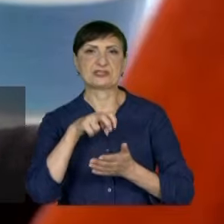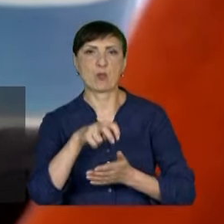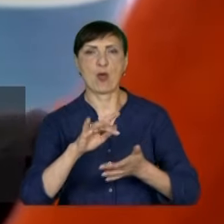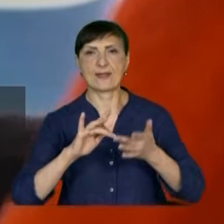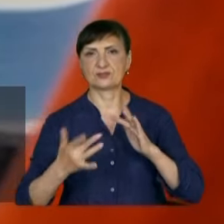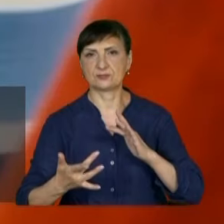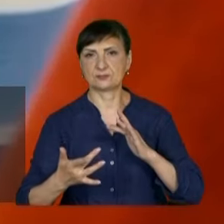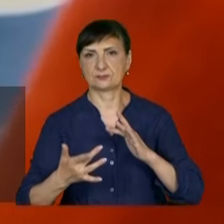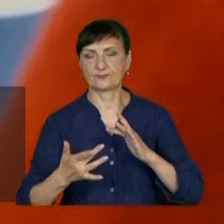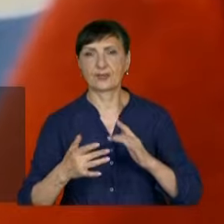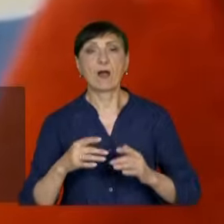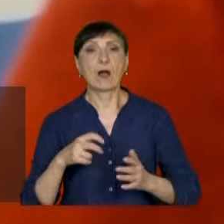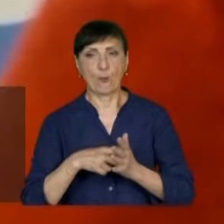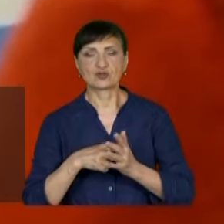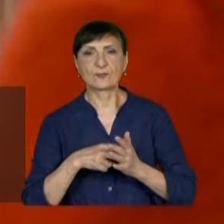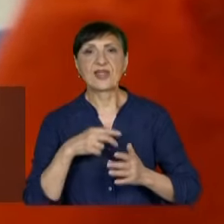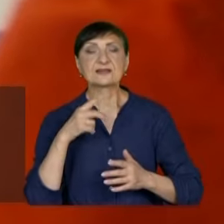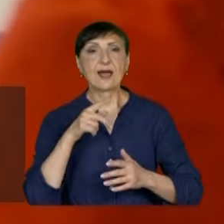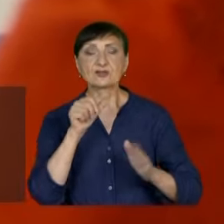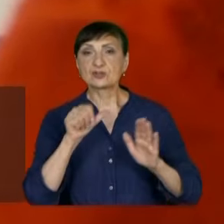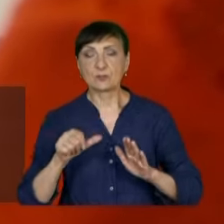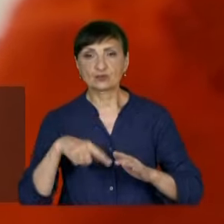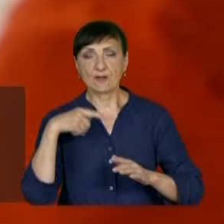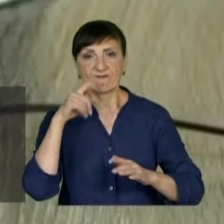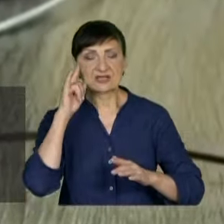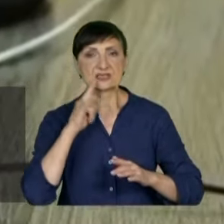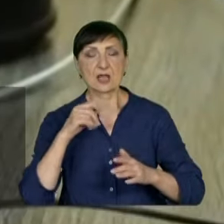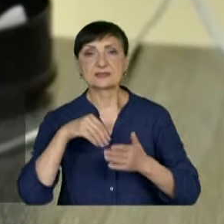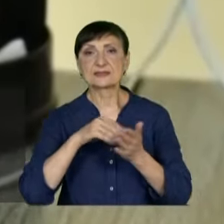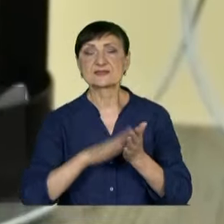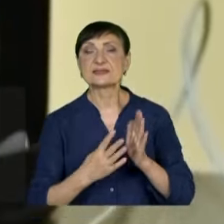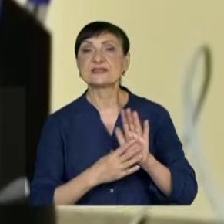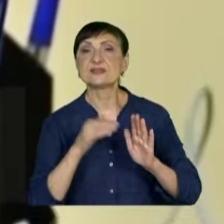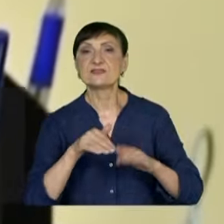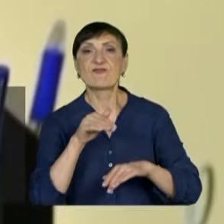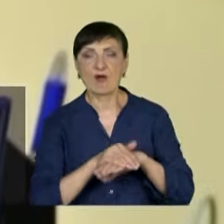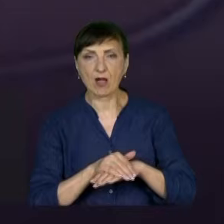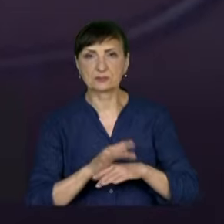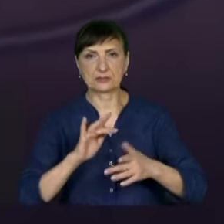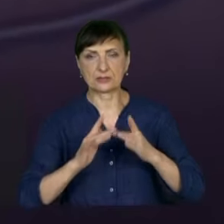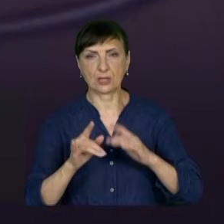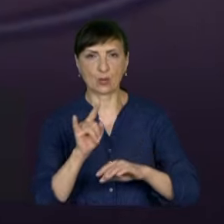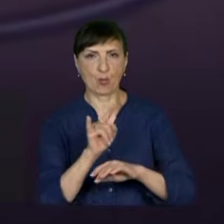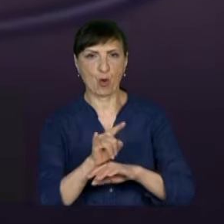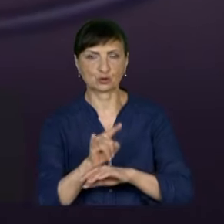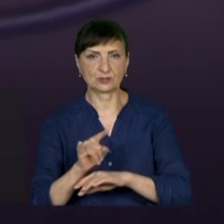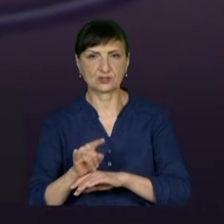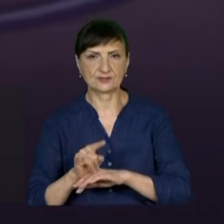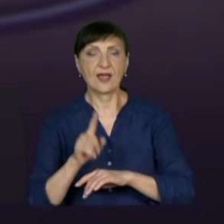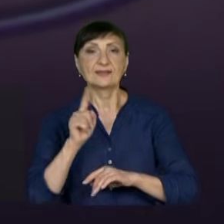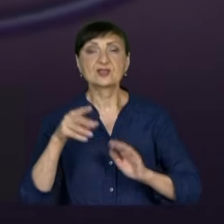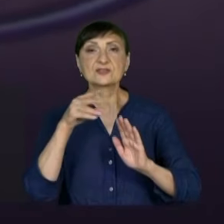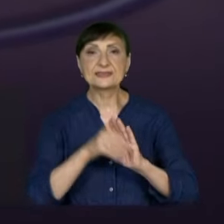почте. По данным МВД, за полгода в стране было зарегистрировано более 9 тысяч фактов интернет-мошенничества. Также